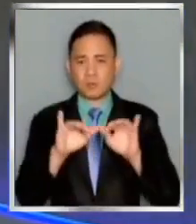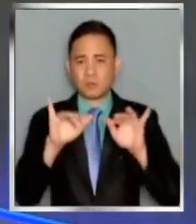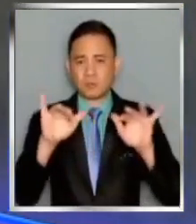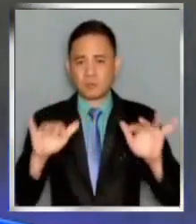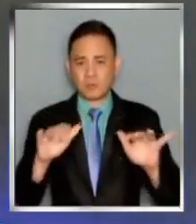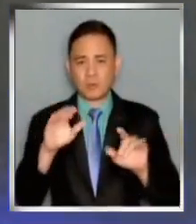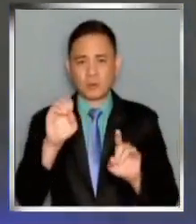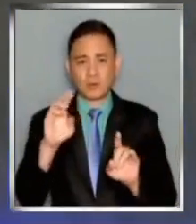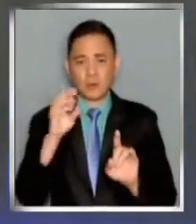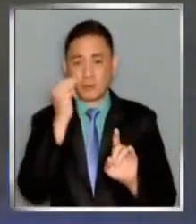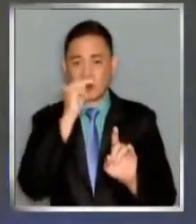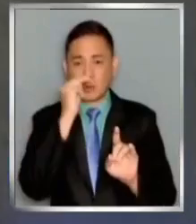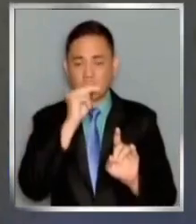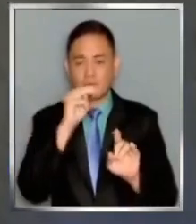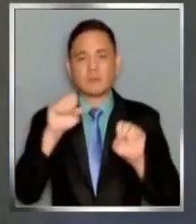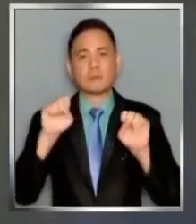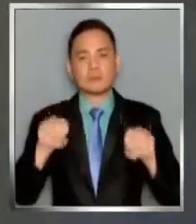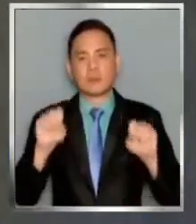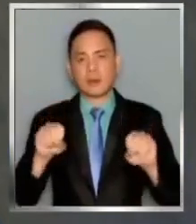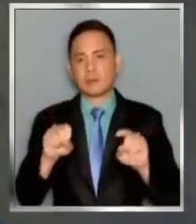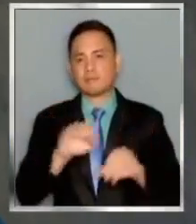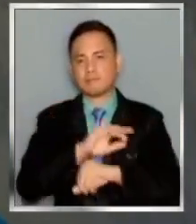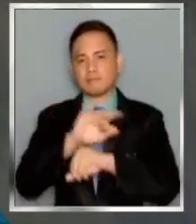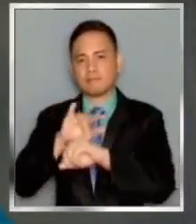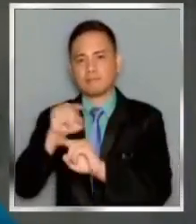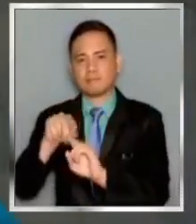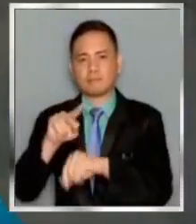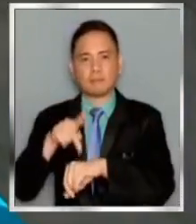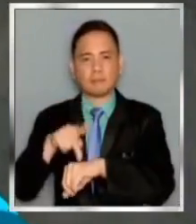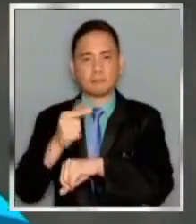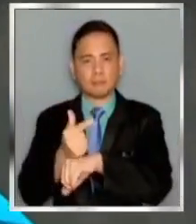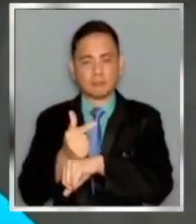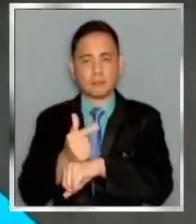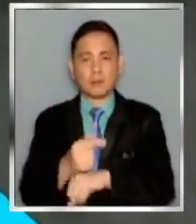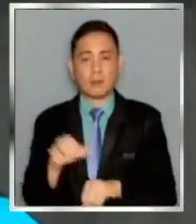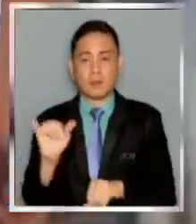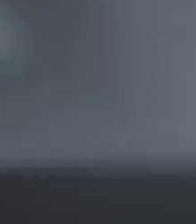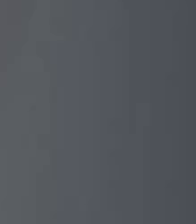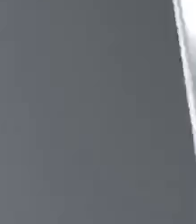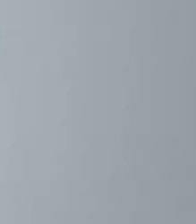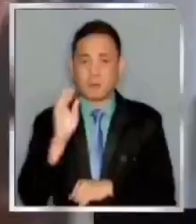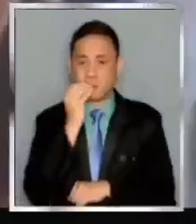ang oil spill sa food supply nakatutok si Dano ting